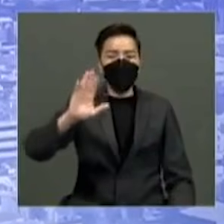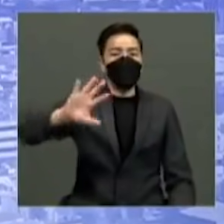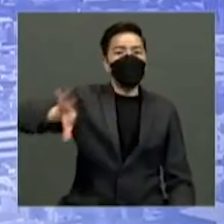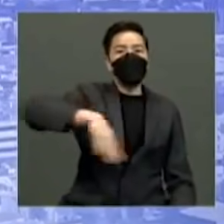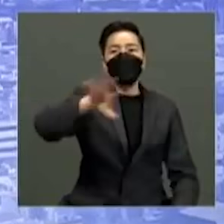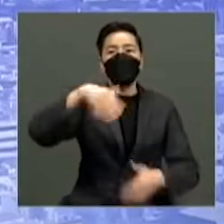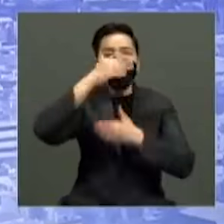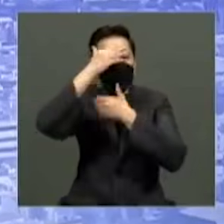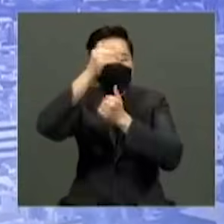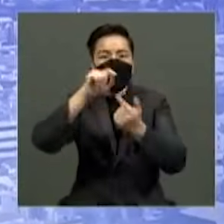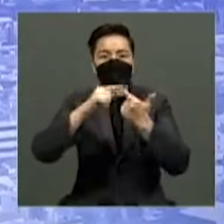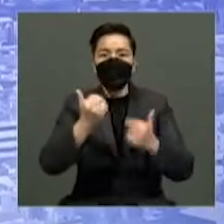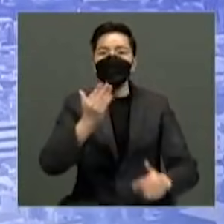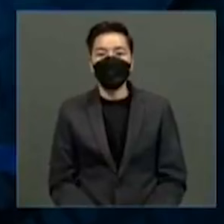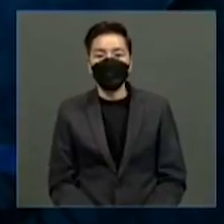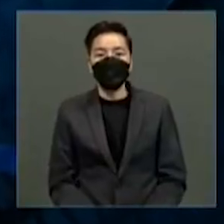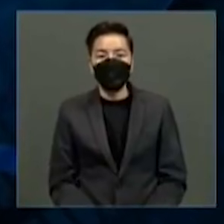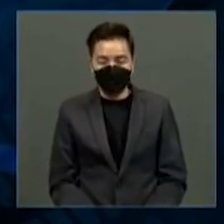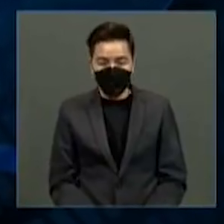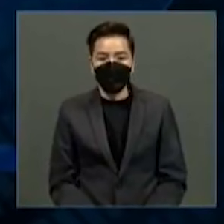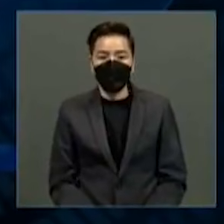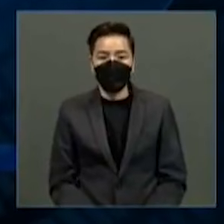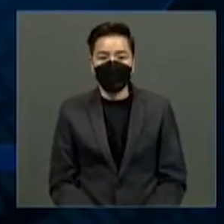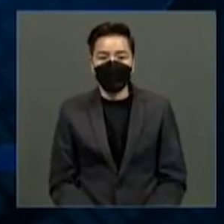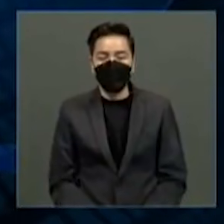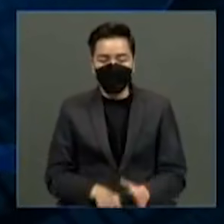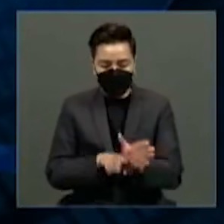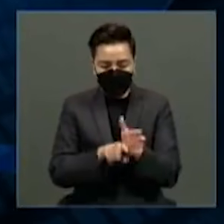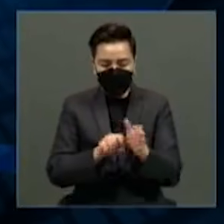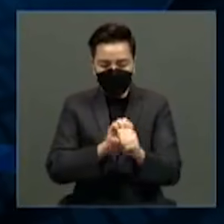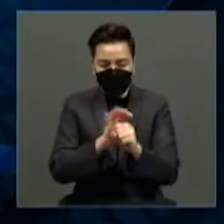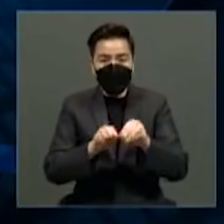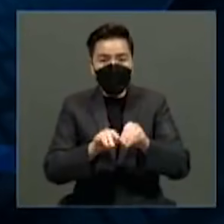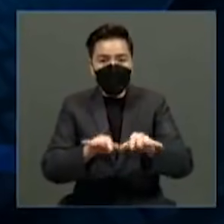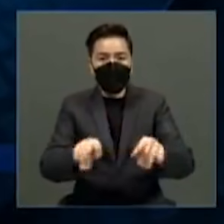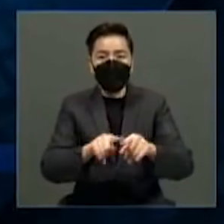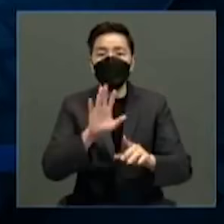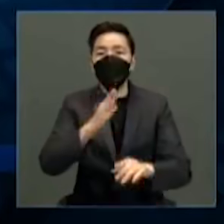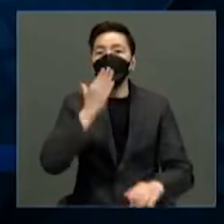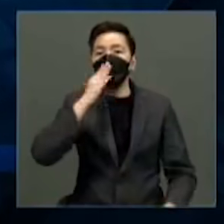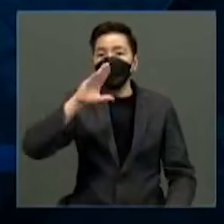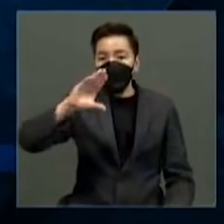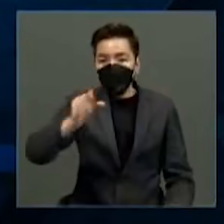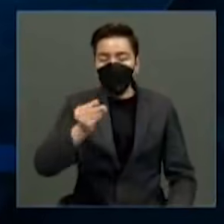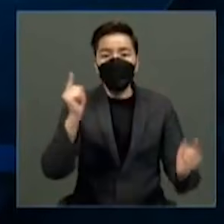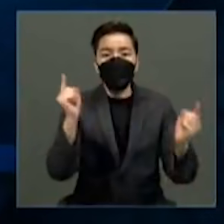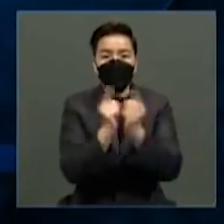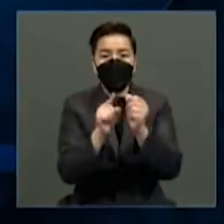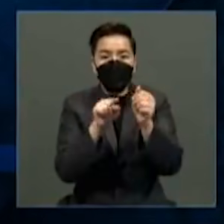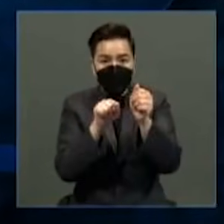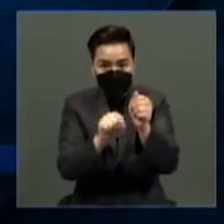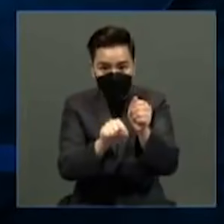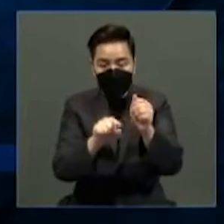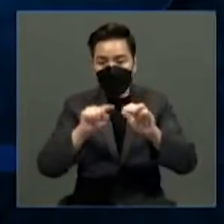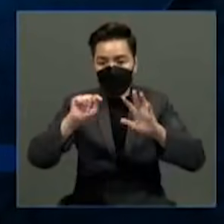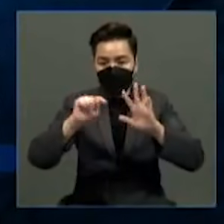พวกเราก็คือสายพันธุ์แอฟริกาใต้นะครับการระบาดและก็การพบจากสายพันธุ์นี้นะครับเราพบที่อำเภอตากใบ